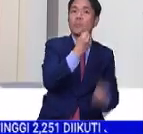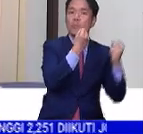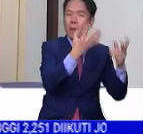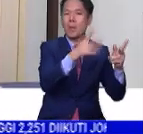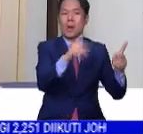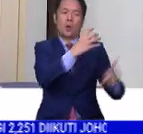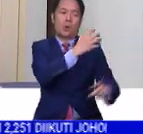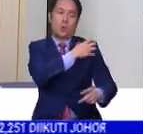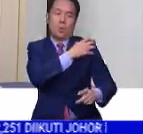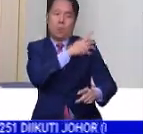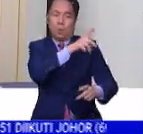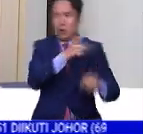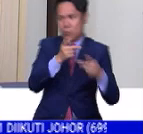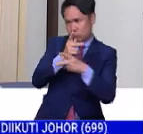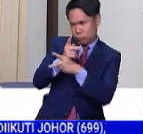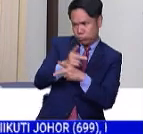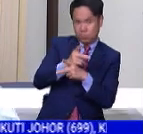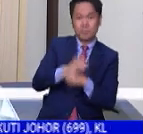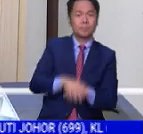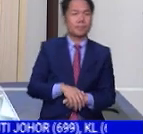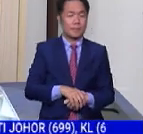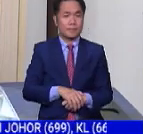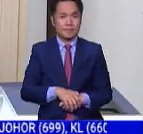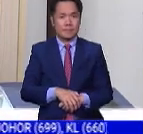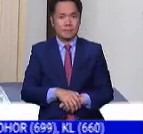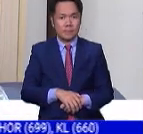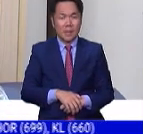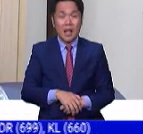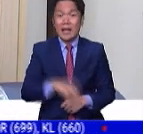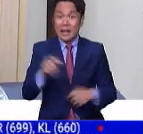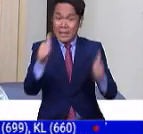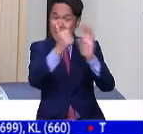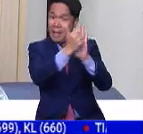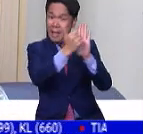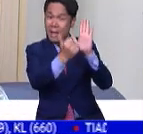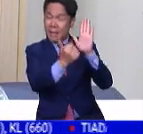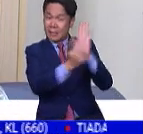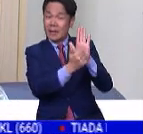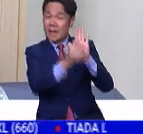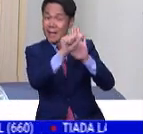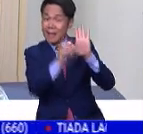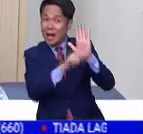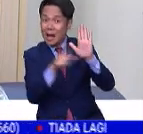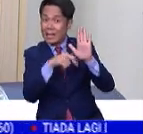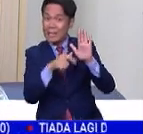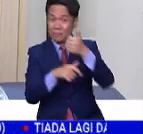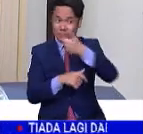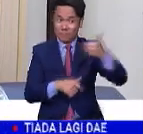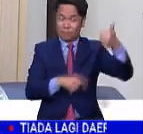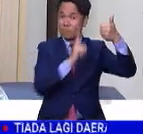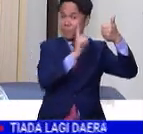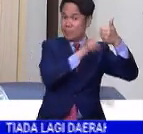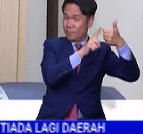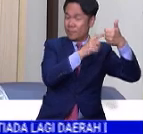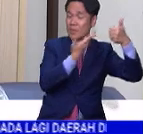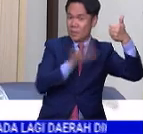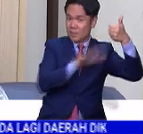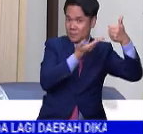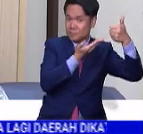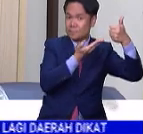ramai. Pemuka telah lama meminta supaya akta ini dikawal sendiri oleh agensi yang